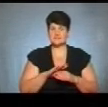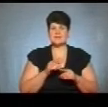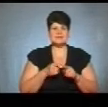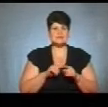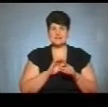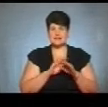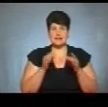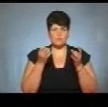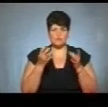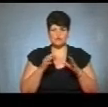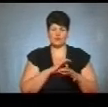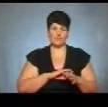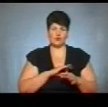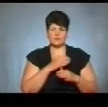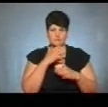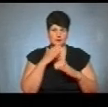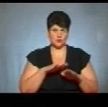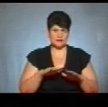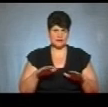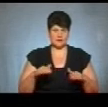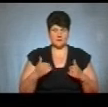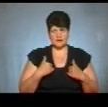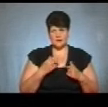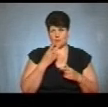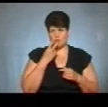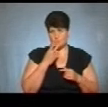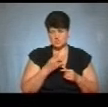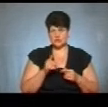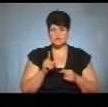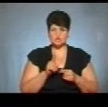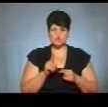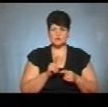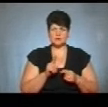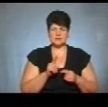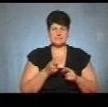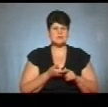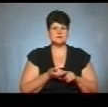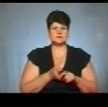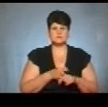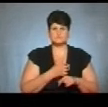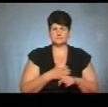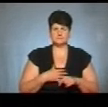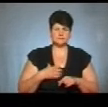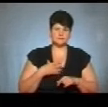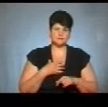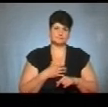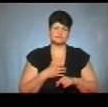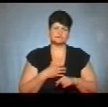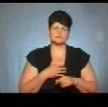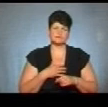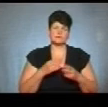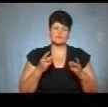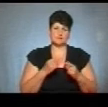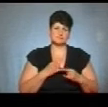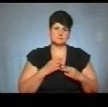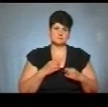просто виховувати скільки багато дітей, але я побачила, що найважливіше треба